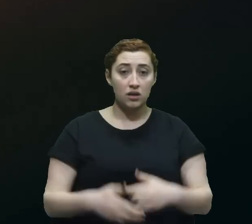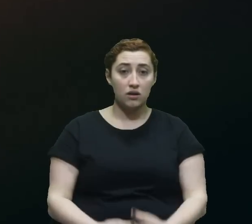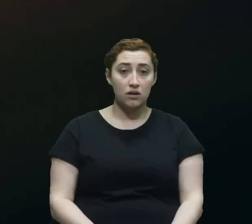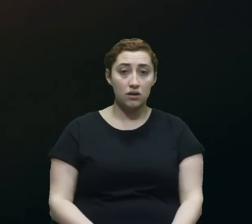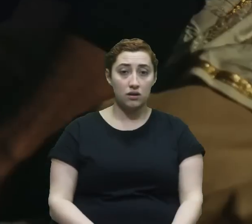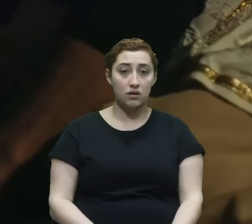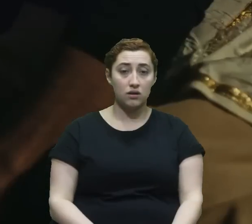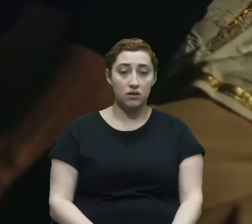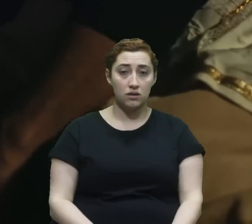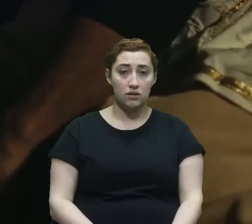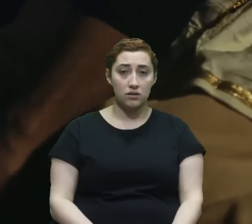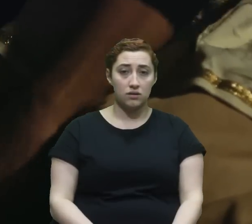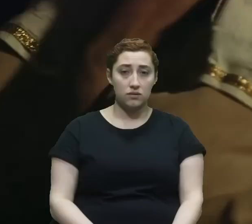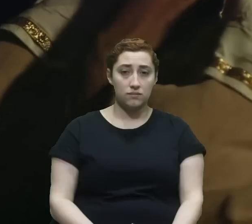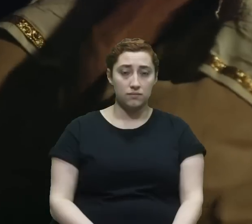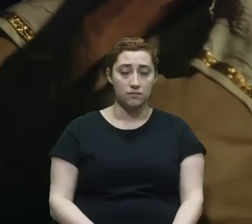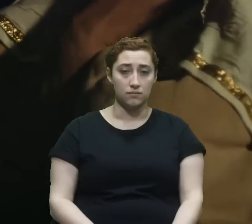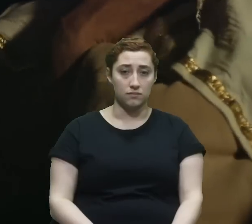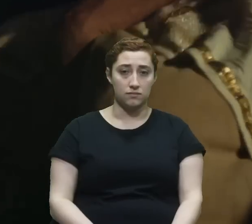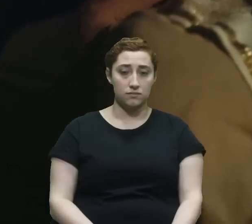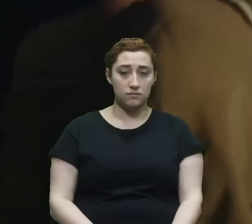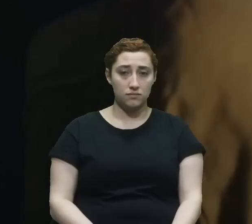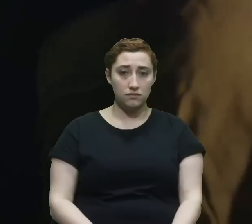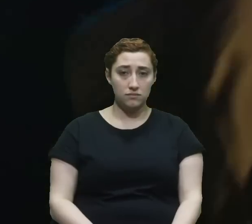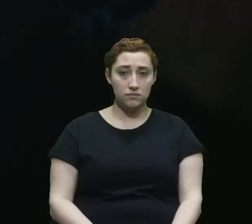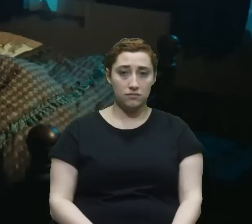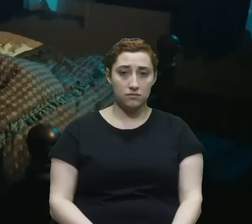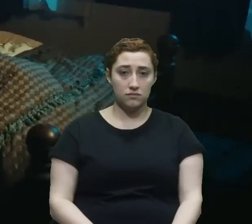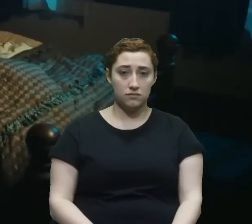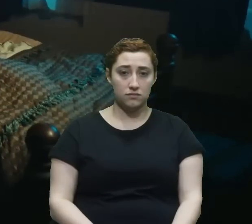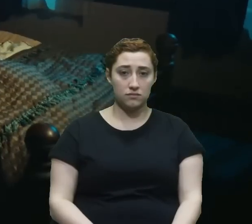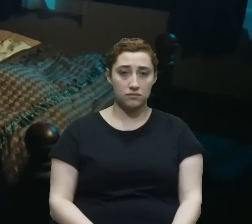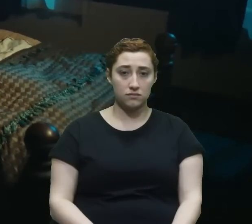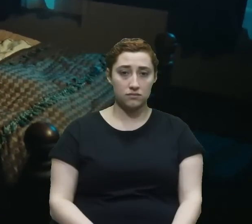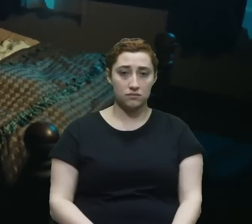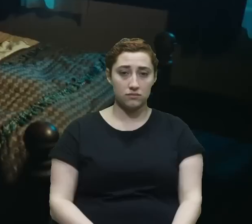Mustafa uykusundan endişeyle uyanıp komodindeki filintasını kaptı.